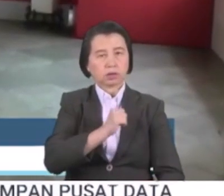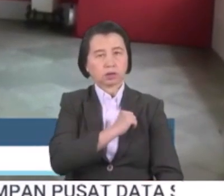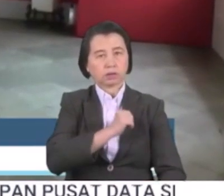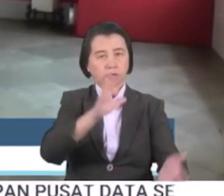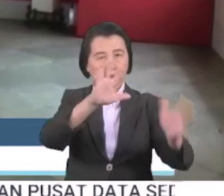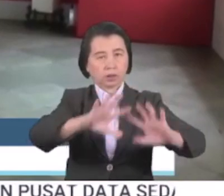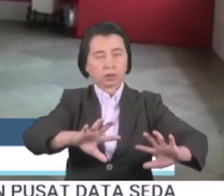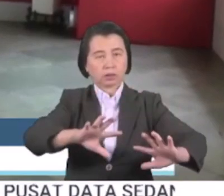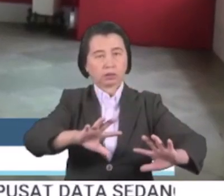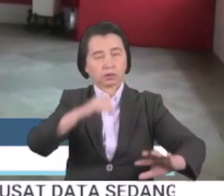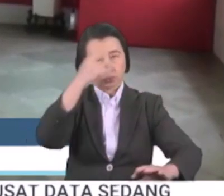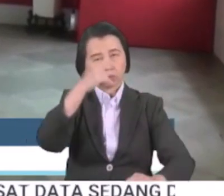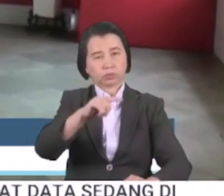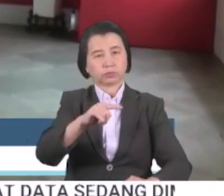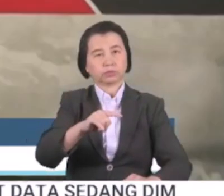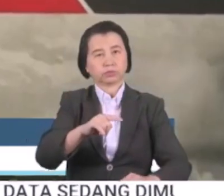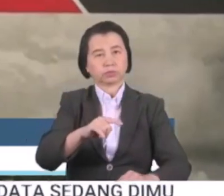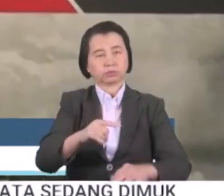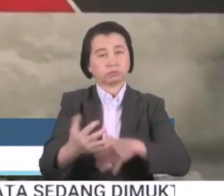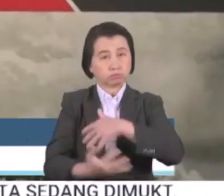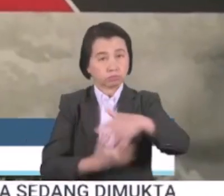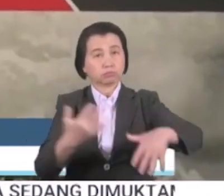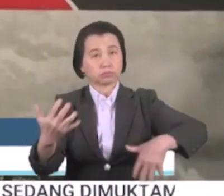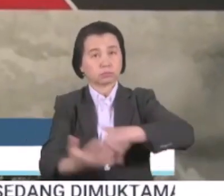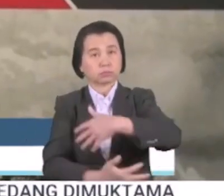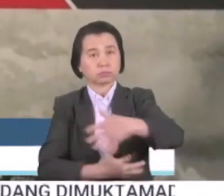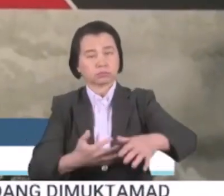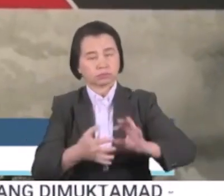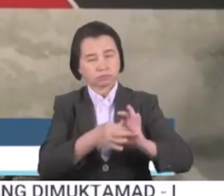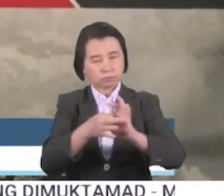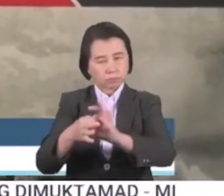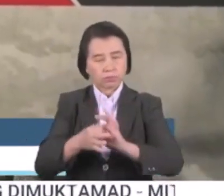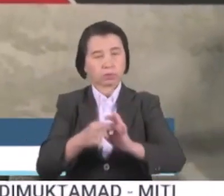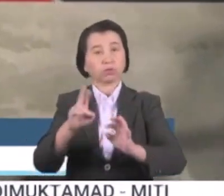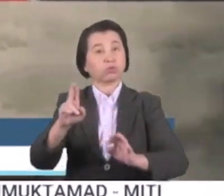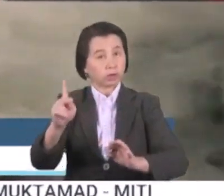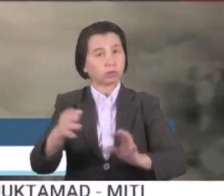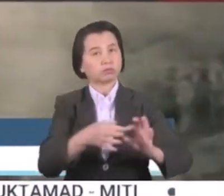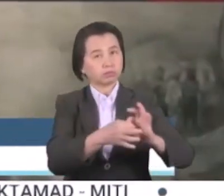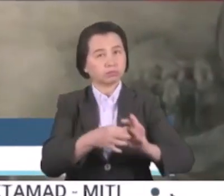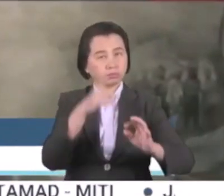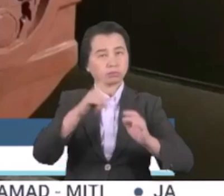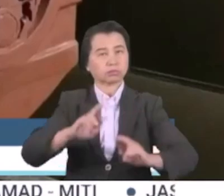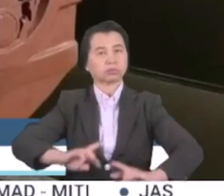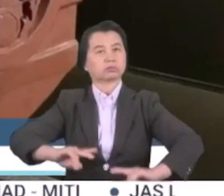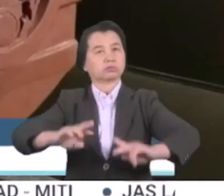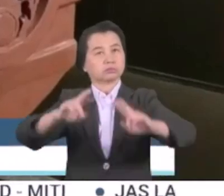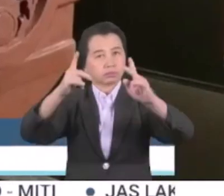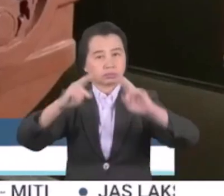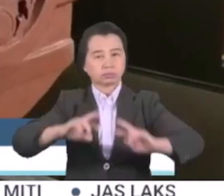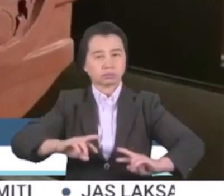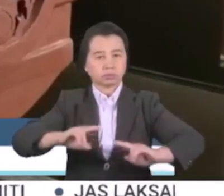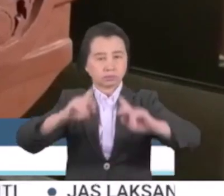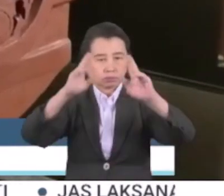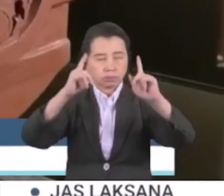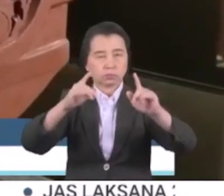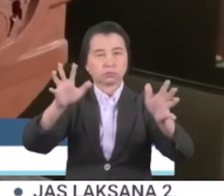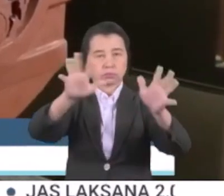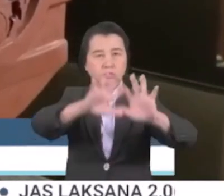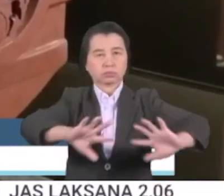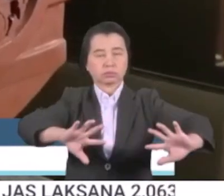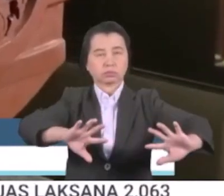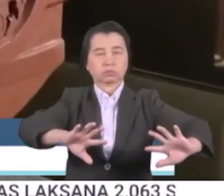anggota-anggota ASEAN untuk berkolaborasi, bekerjasama untuk membangunkan